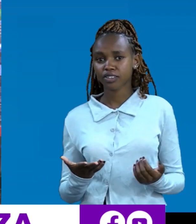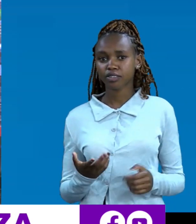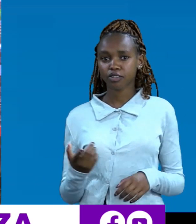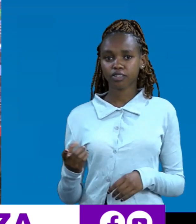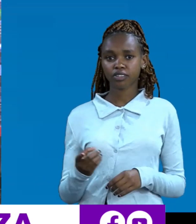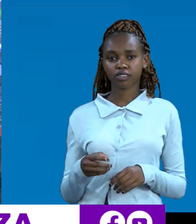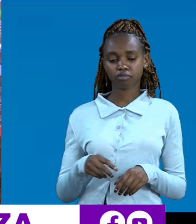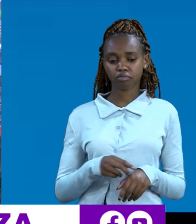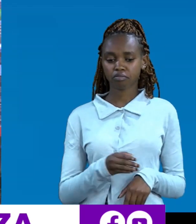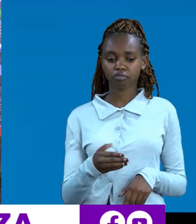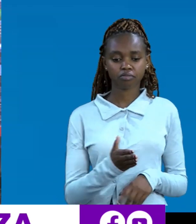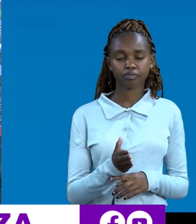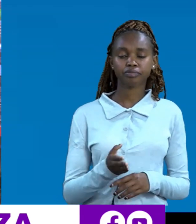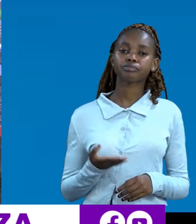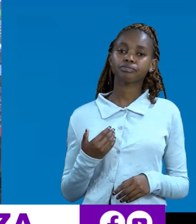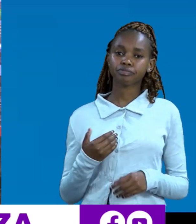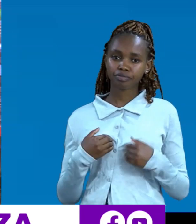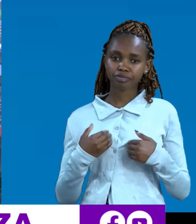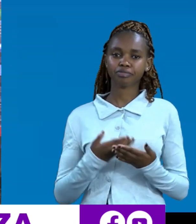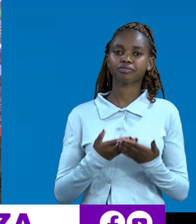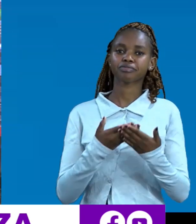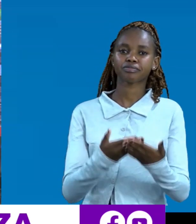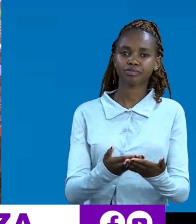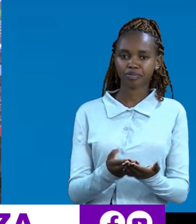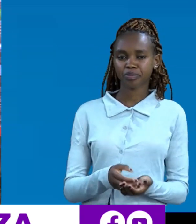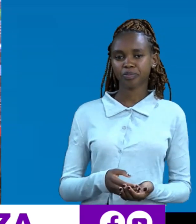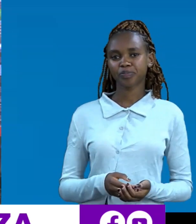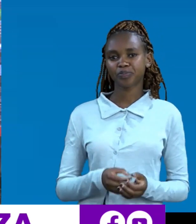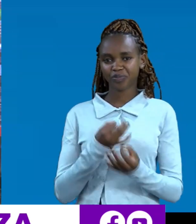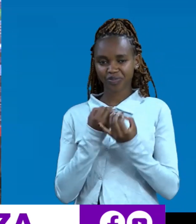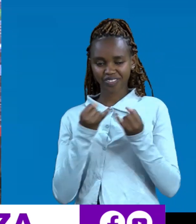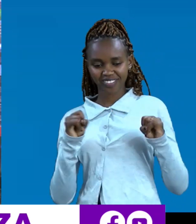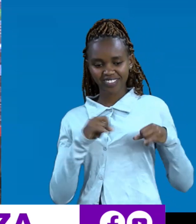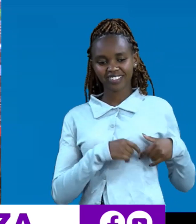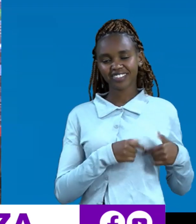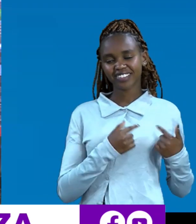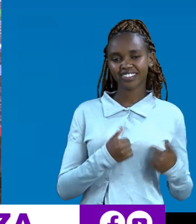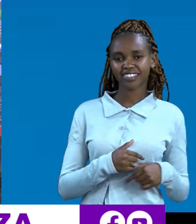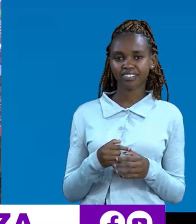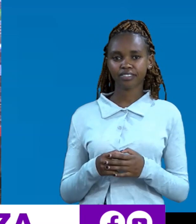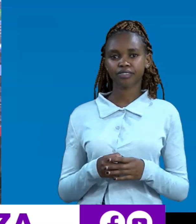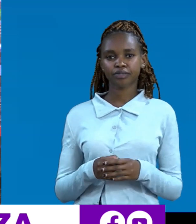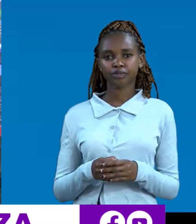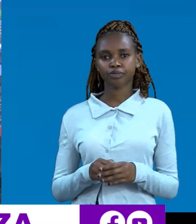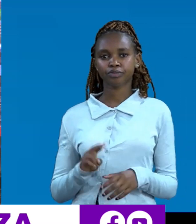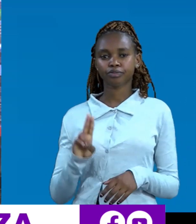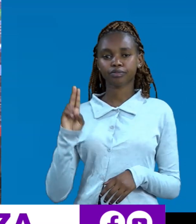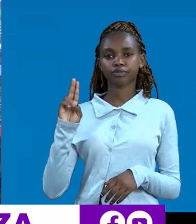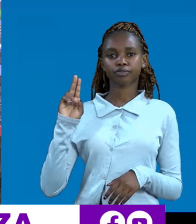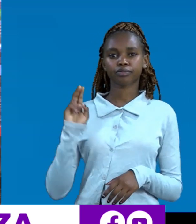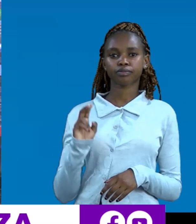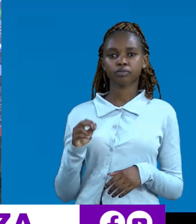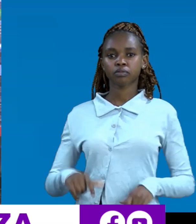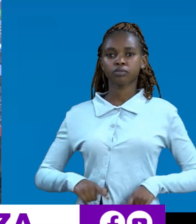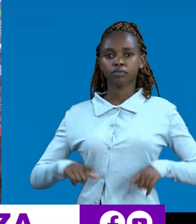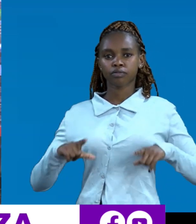direction. Tunakupatia roho safi. Tupeleke na ring. So kuna Uhai Festival once again. Mm-hmm.